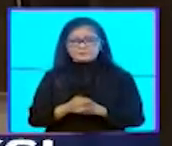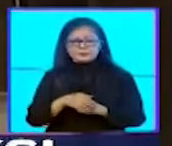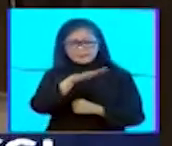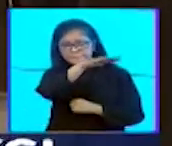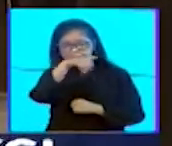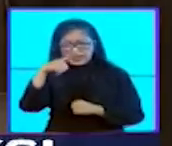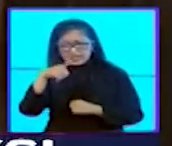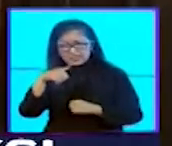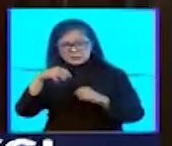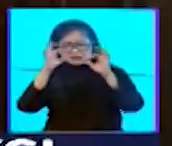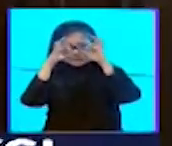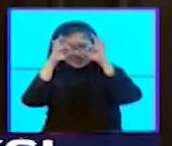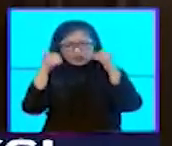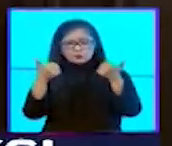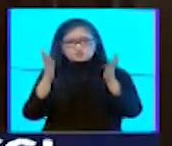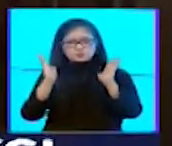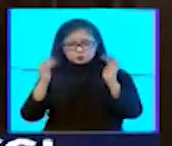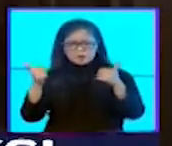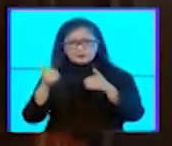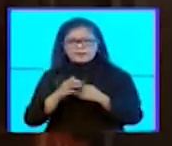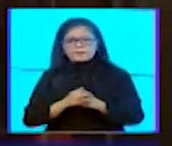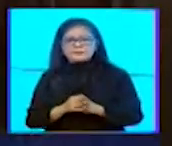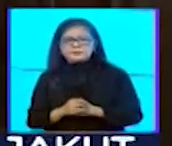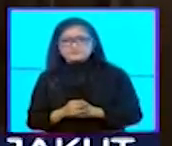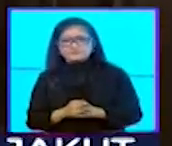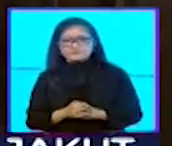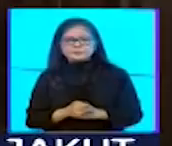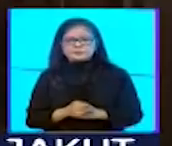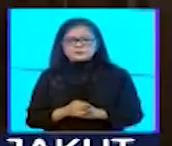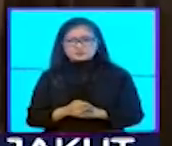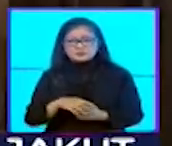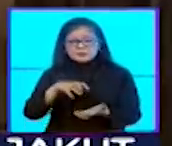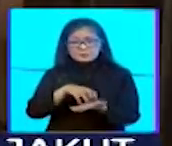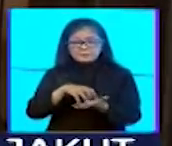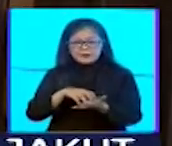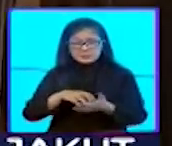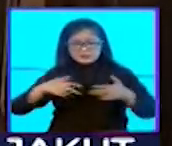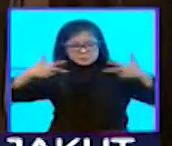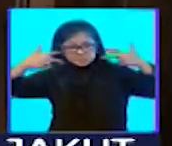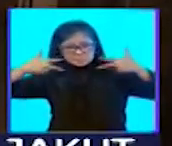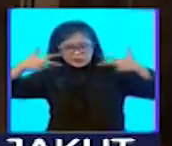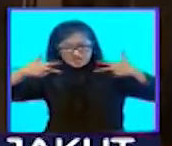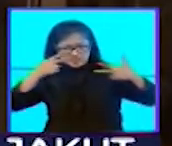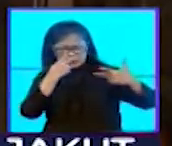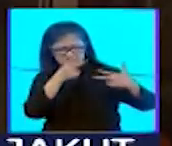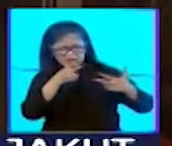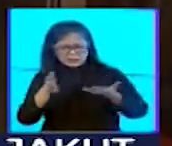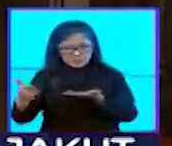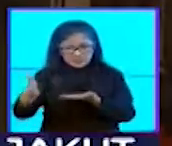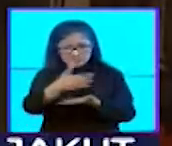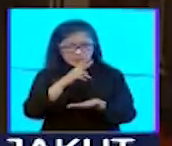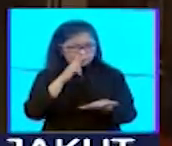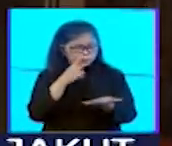saksi. Sudah dilakukan pengecekan di tempat kejadian perkara untuk mengumpulkan bukti-bukti dan saksi-saksi